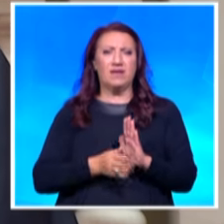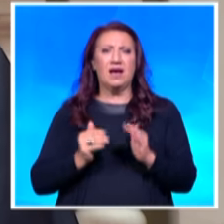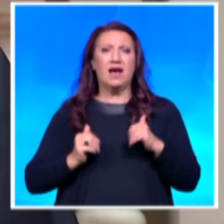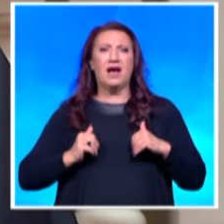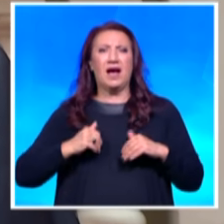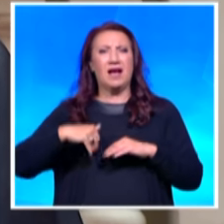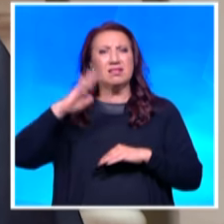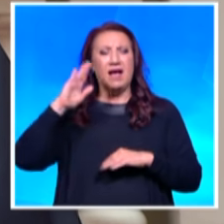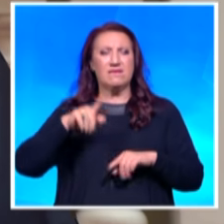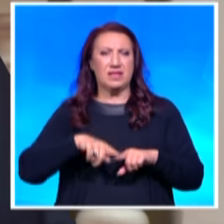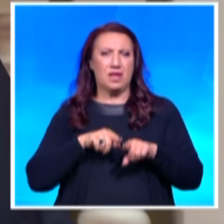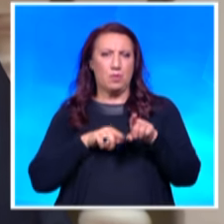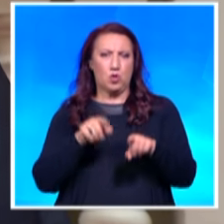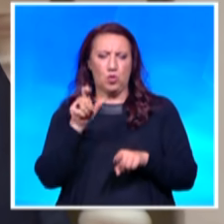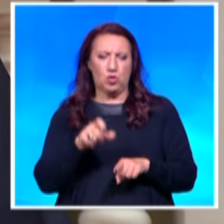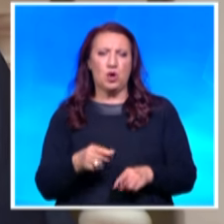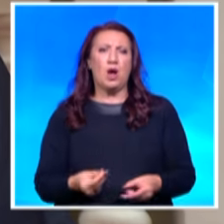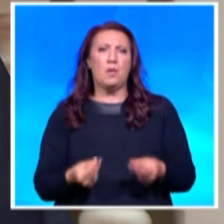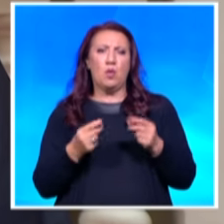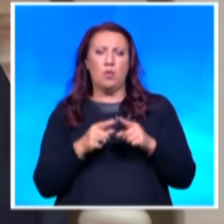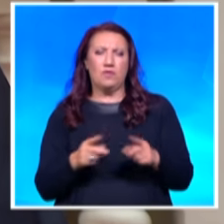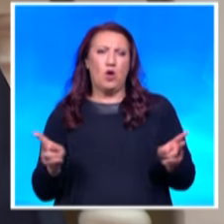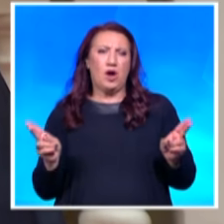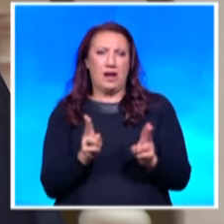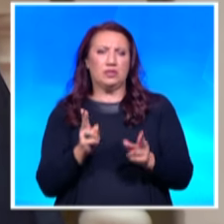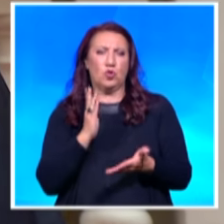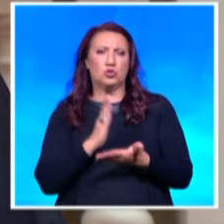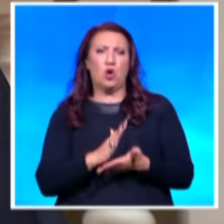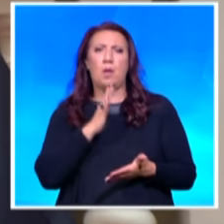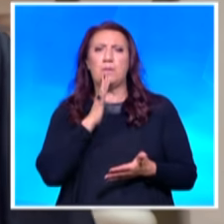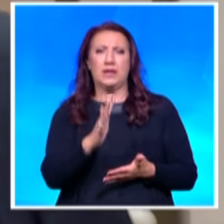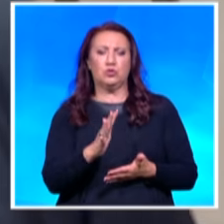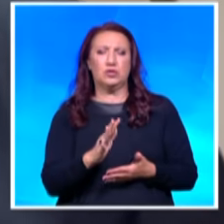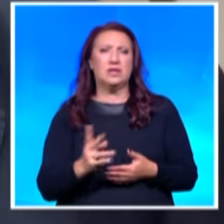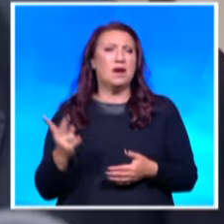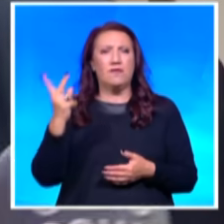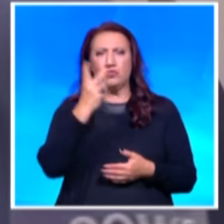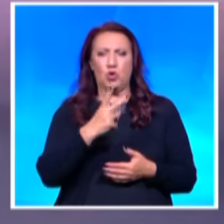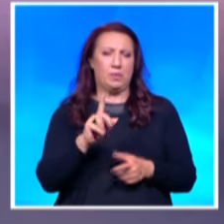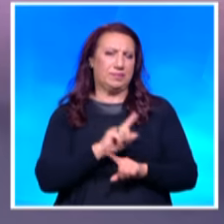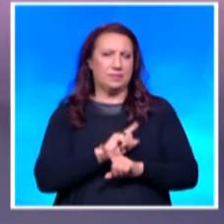мандат, 5-годишен и да не може да повтаря, за да не се задържа прекалено дълго един човек на поста.